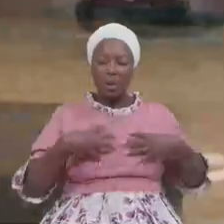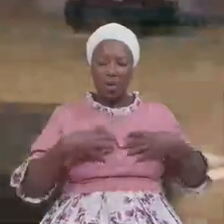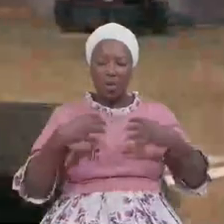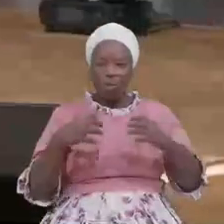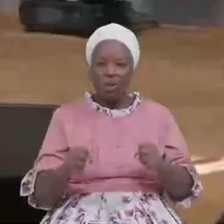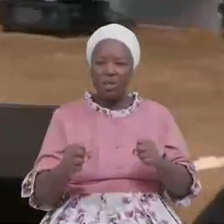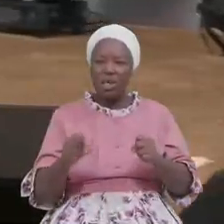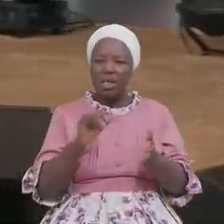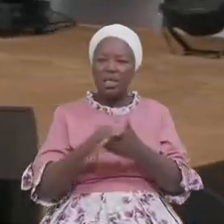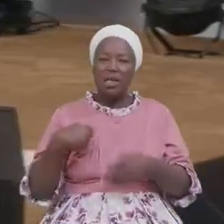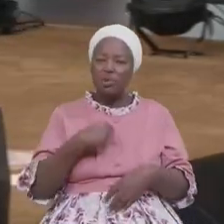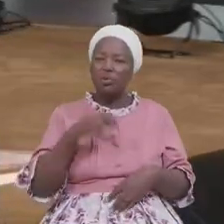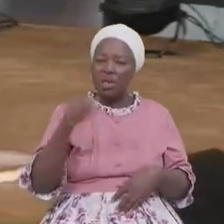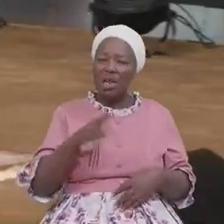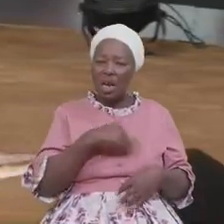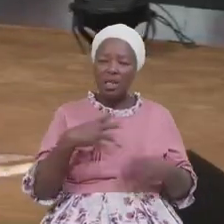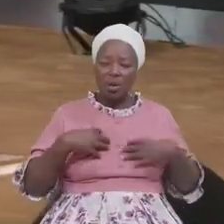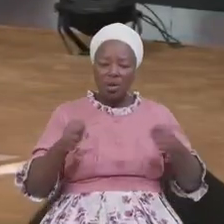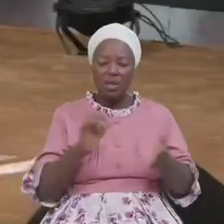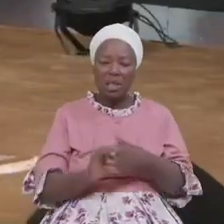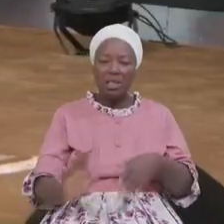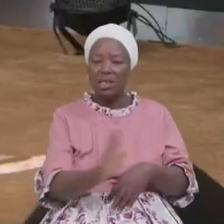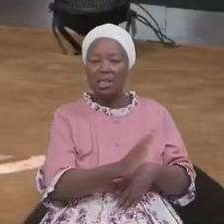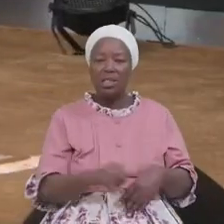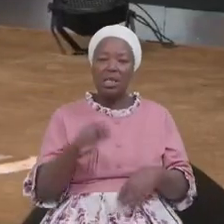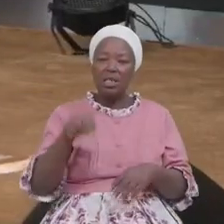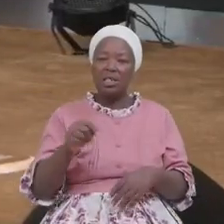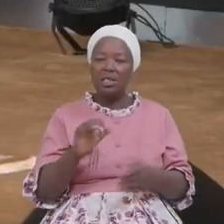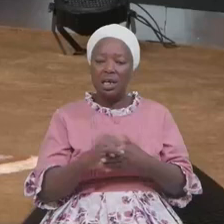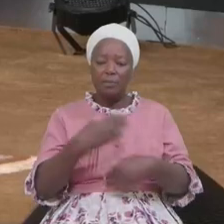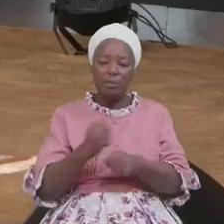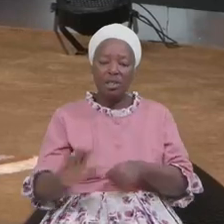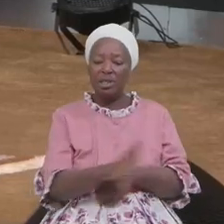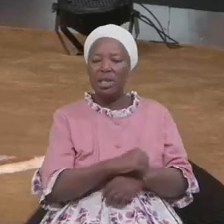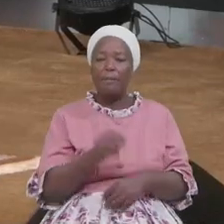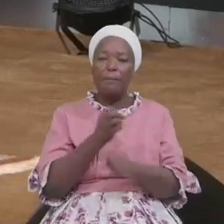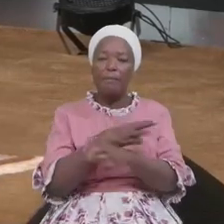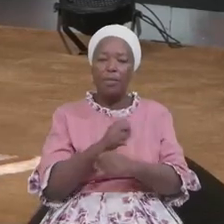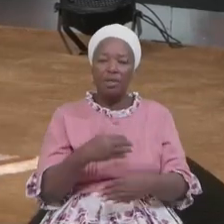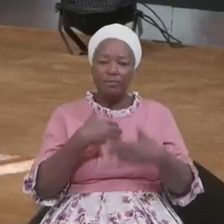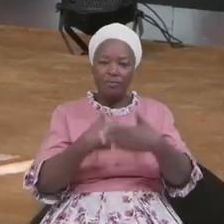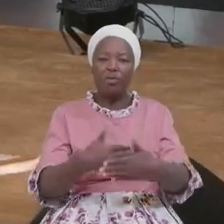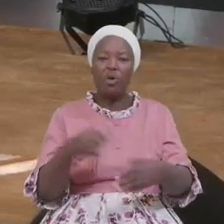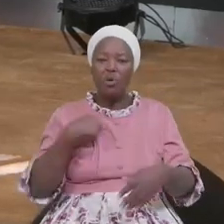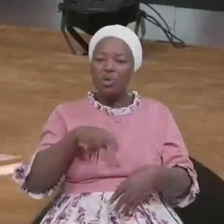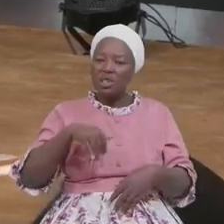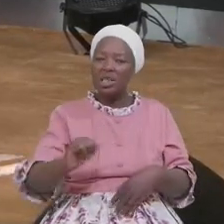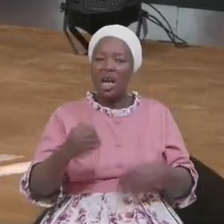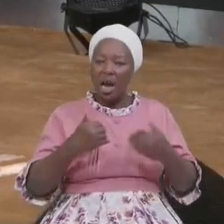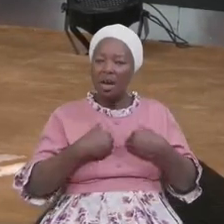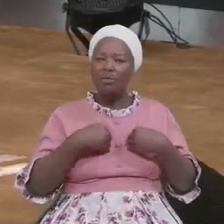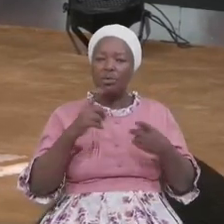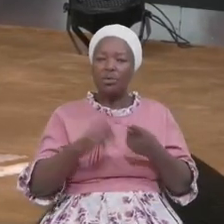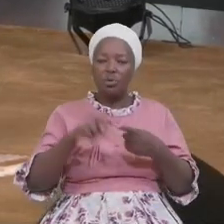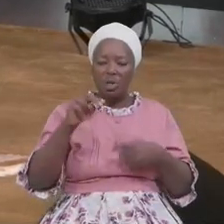avons besoin, le courage dont ils avaient besoin pour qu'ils puissent avancer, nous devons alors avoir ce courage